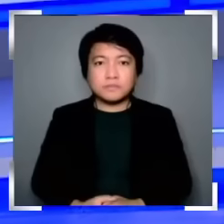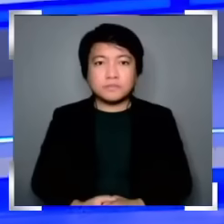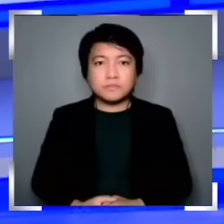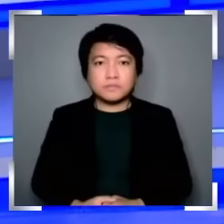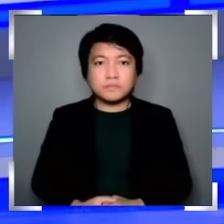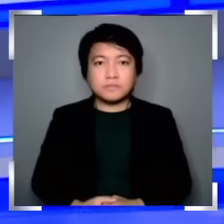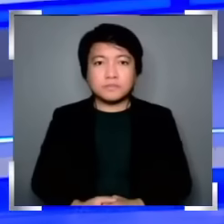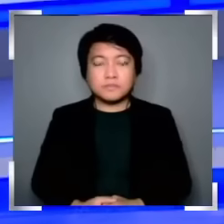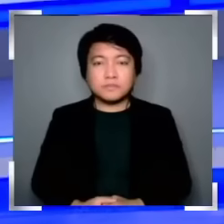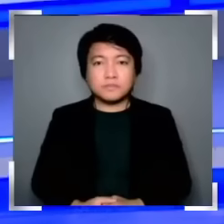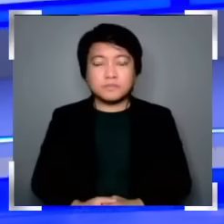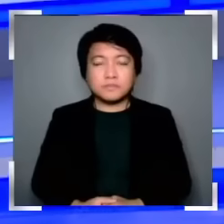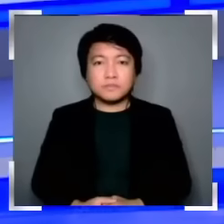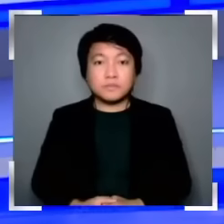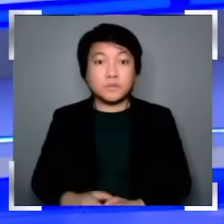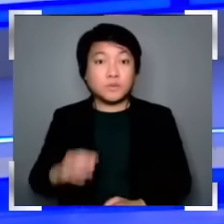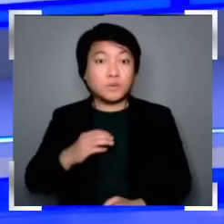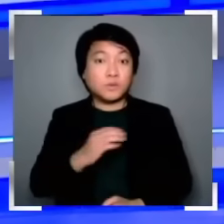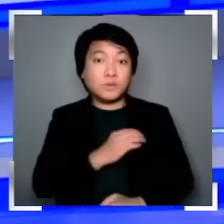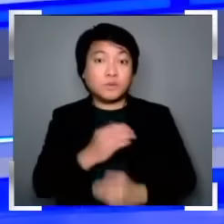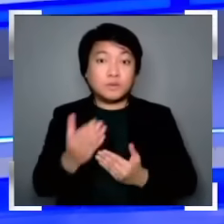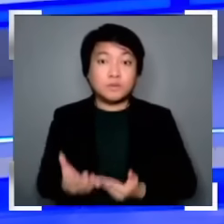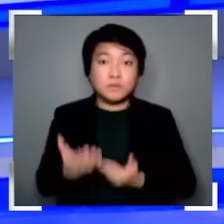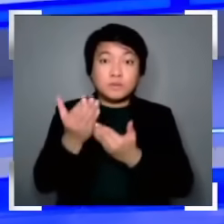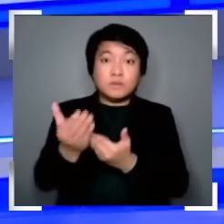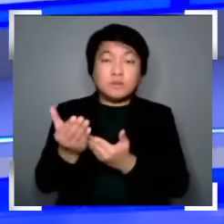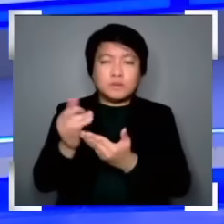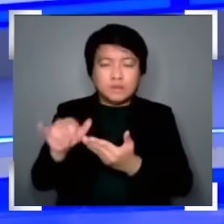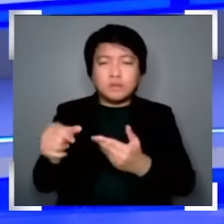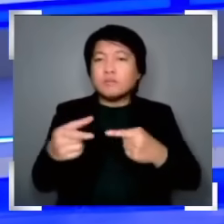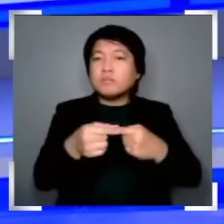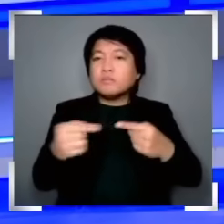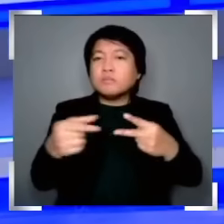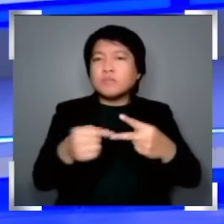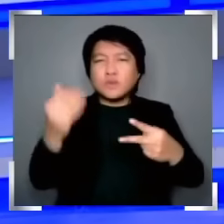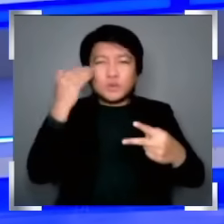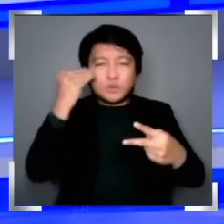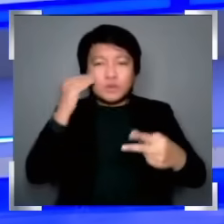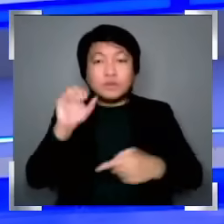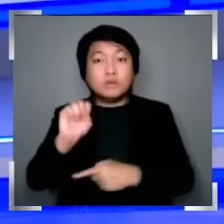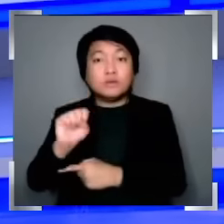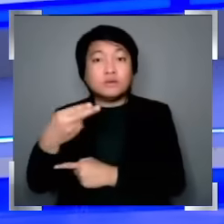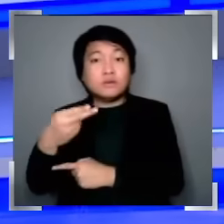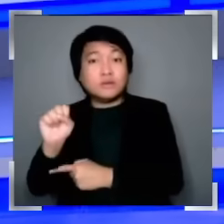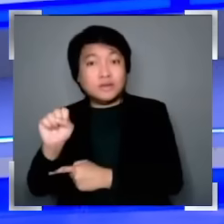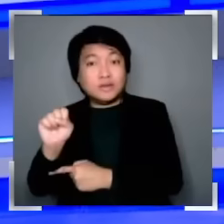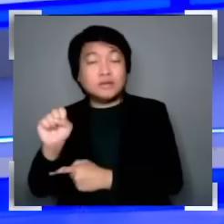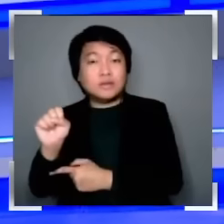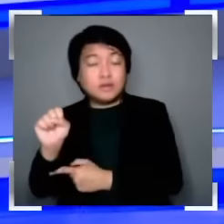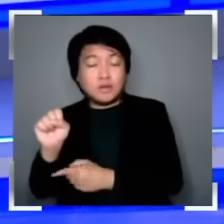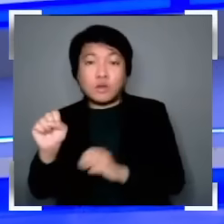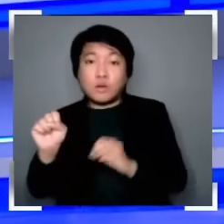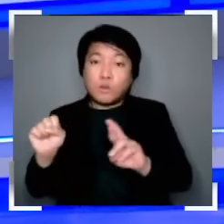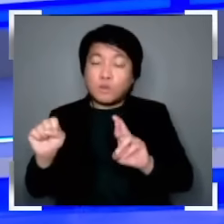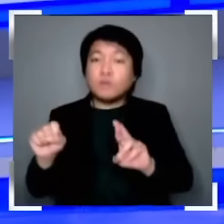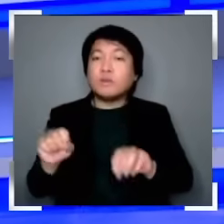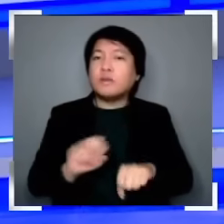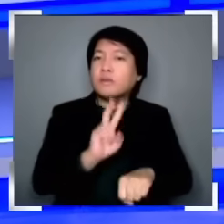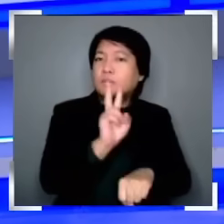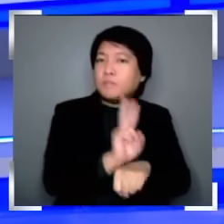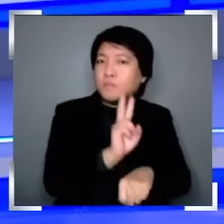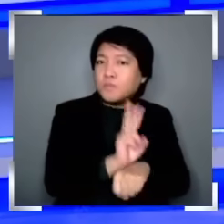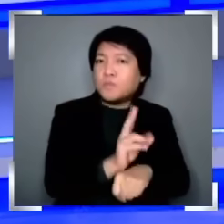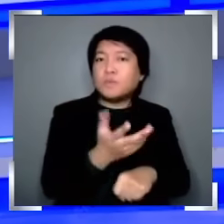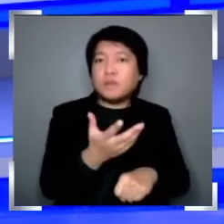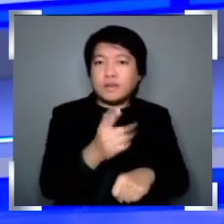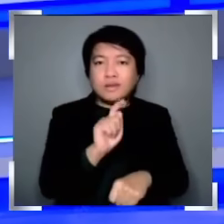Umusad na sa komite sa Kamara ang panukalang gawing optional ang senior high para sa mga papasok sa Technical Vocational Program ng TESDA.